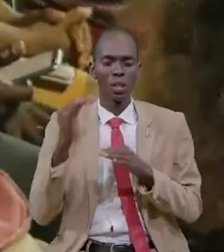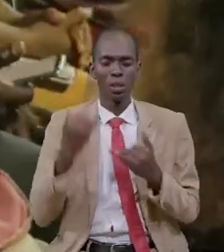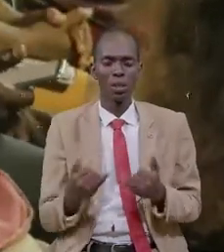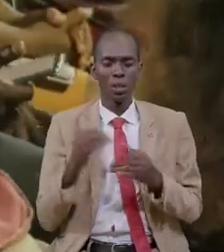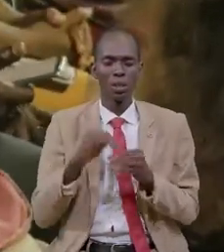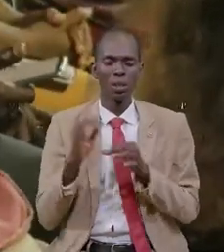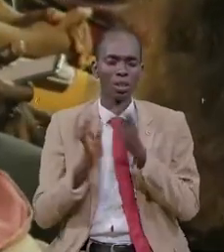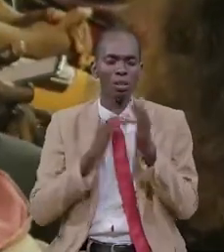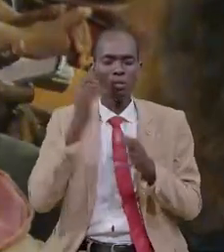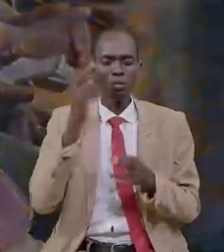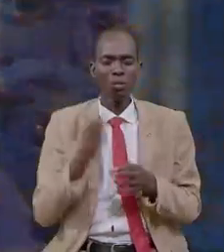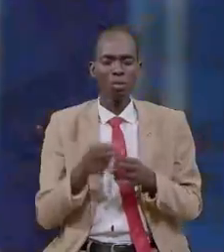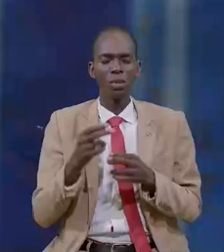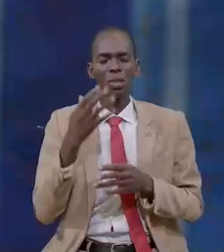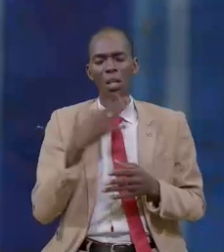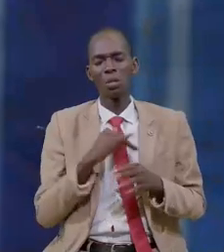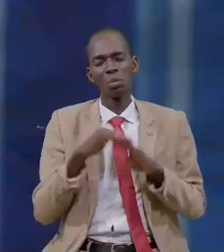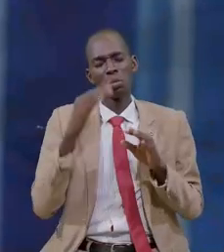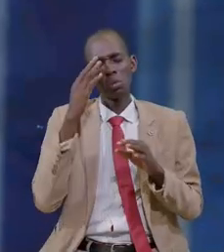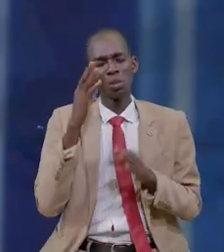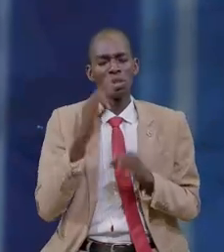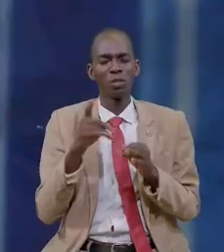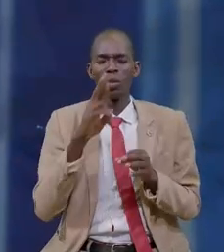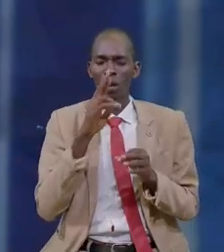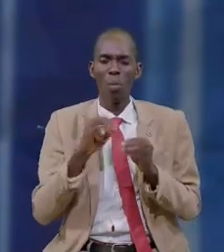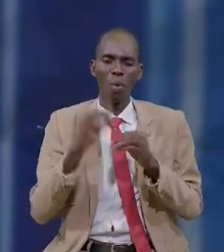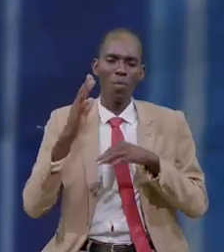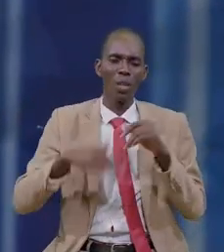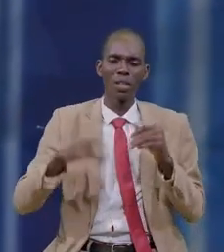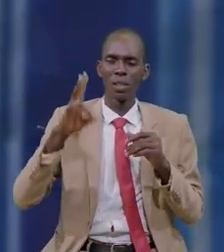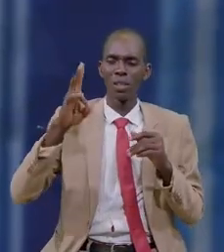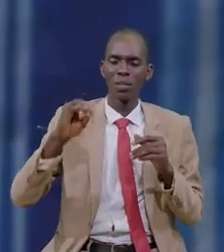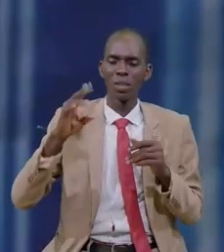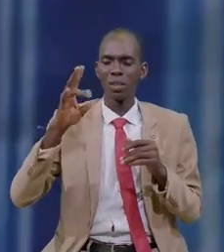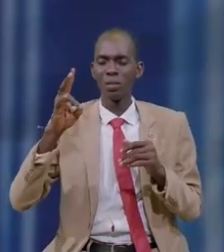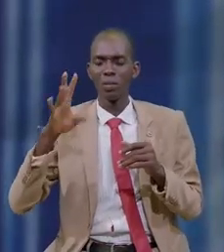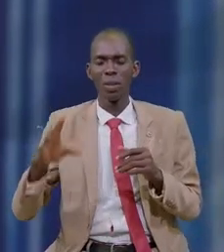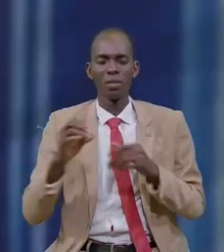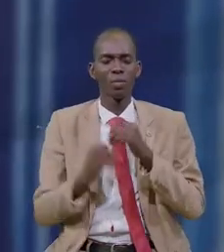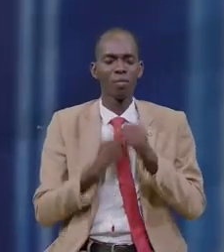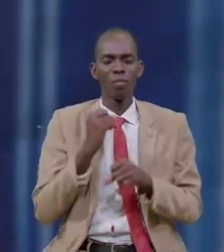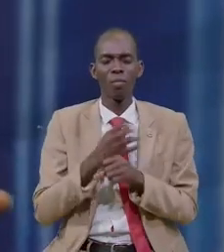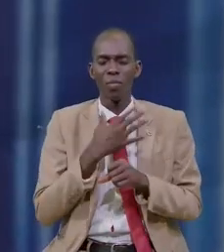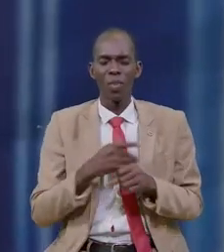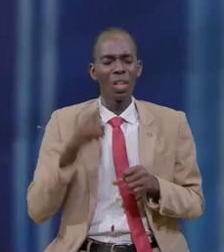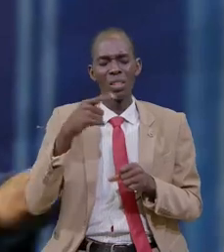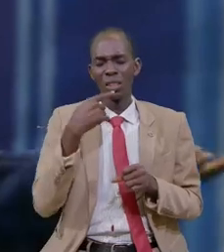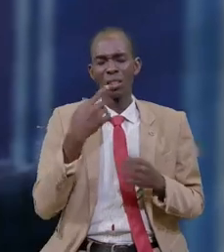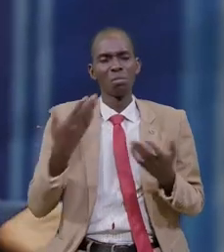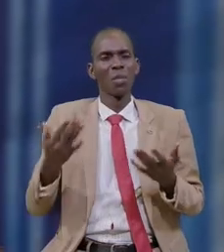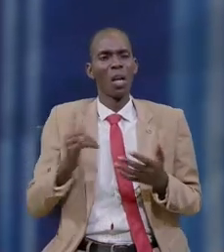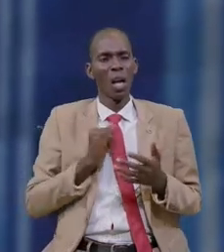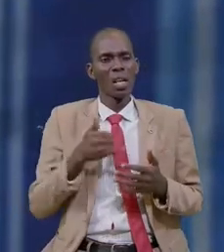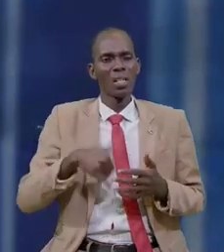Et même si tu es au-delà de 70 ans, 75 ans, et tu dis, bon, j'ai des choses à faire.